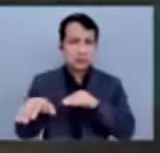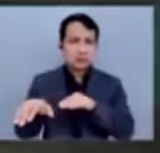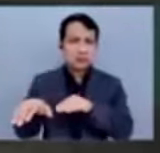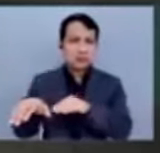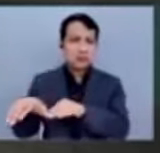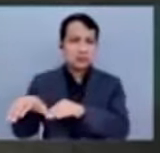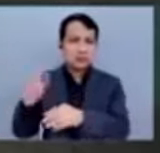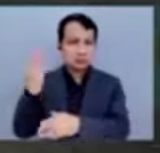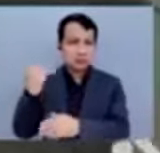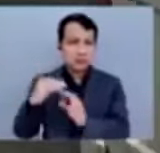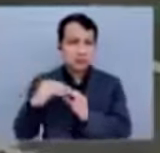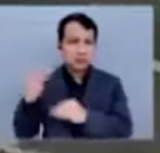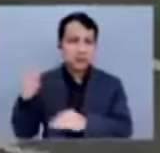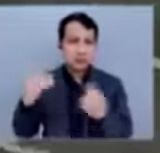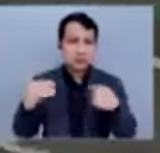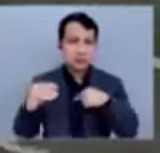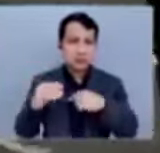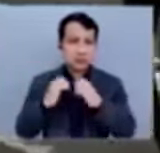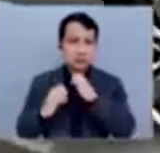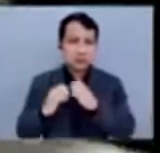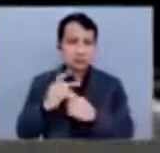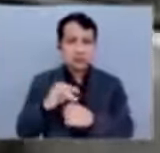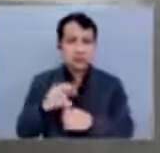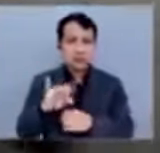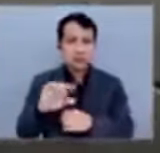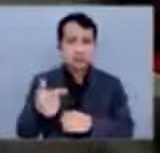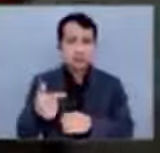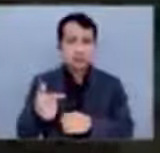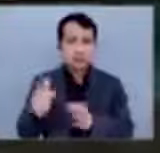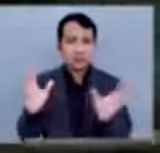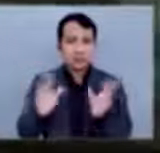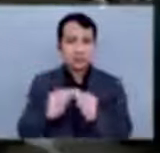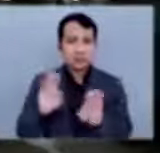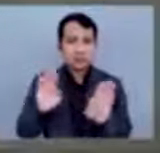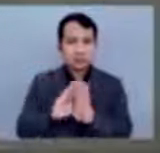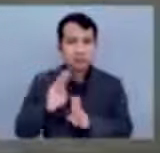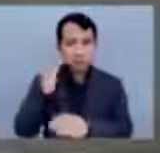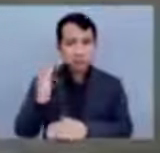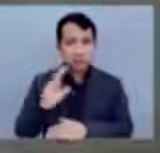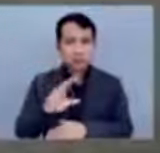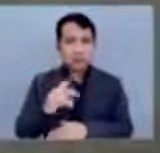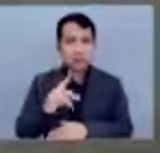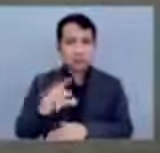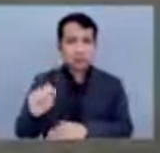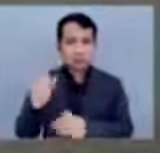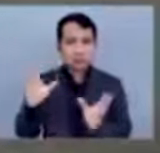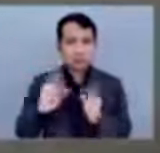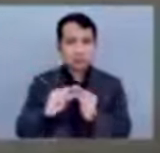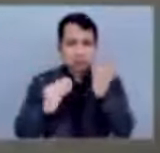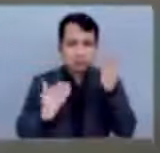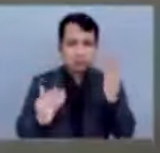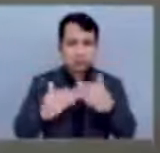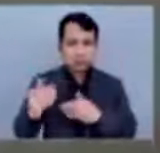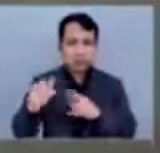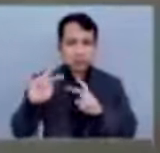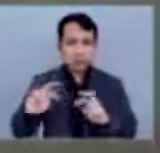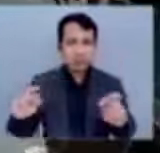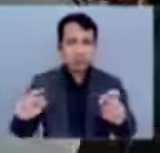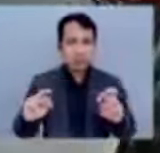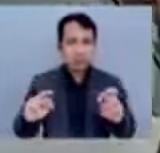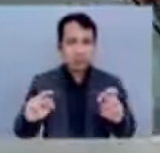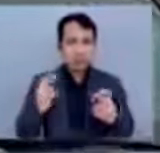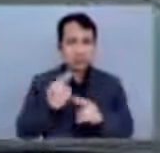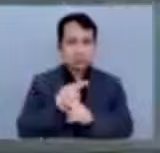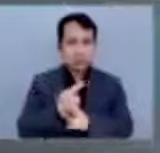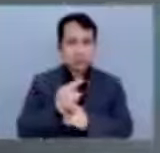trapiko, partikular na dito sa EDSA Kamuning southbound. Sarado pa rin kasi ang Kamuning flyover na kasalukuyang sumasailalim sa pagsasaayos.